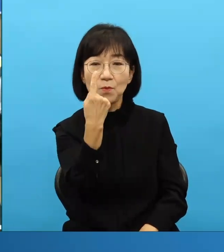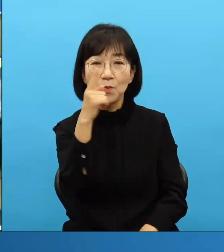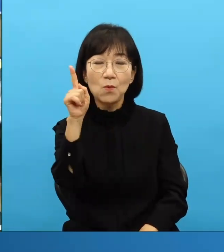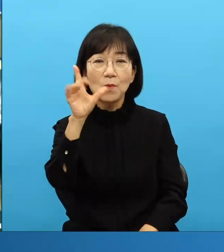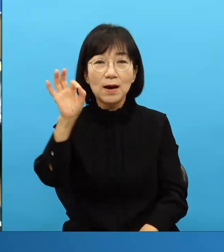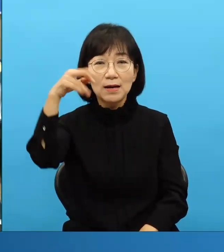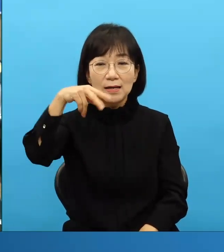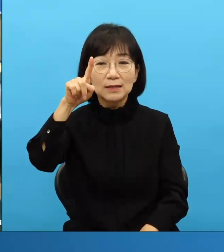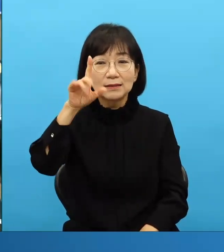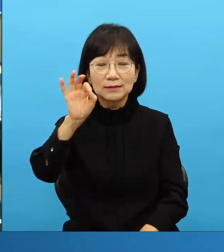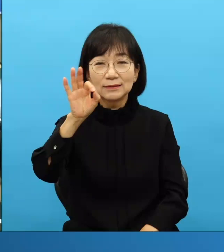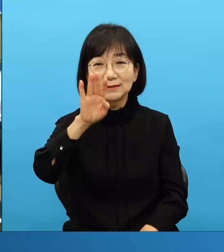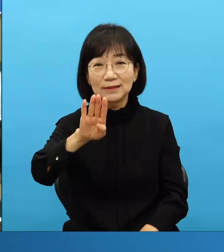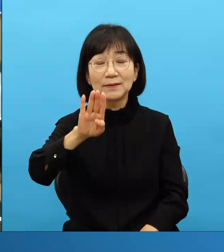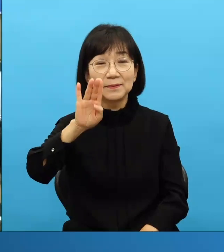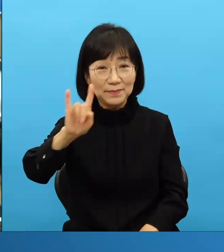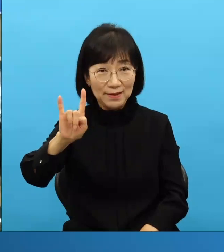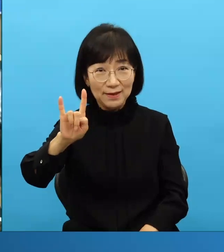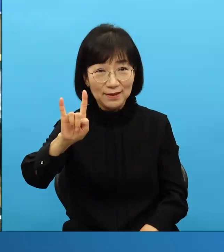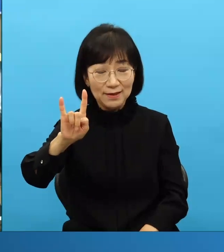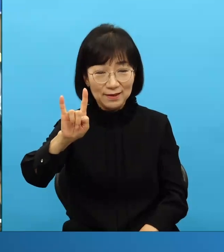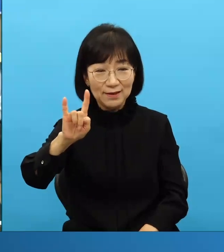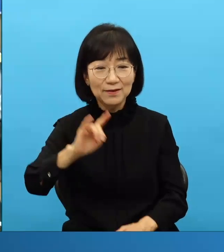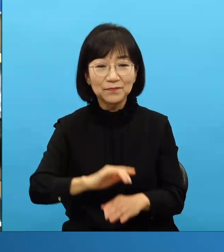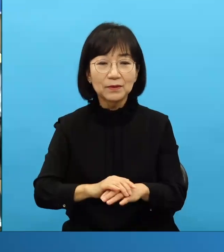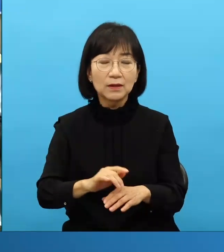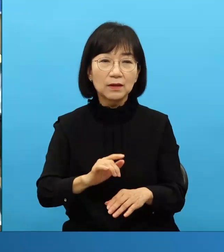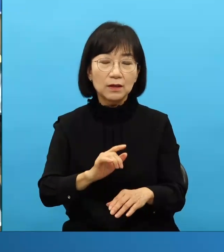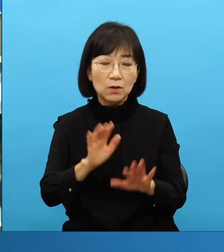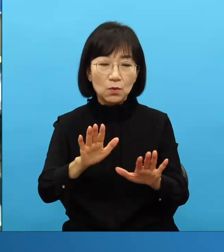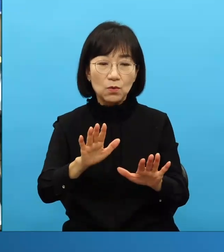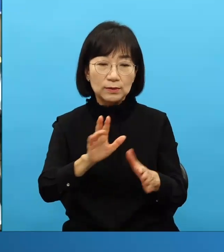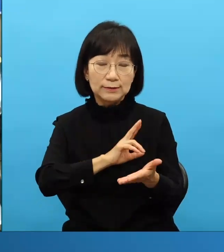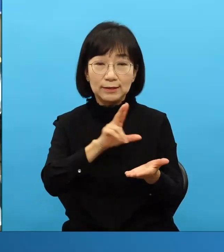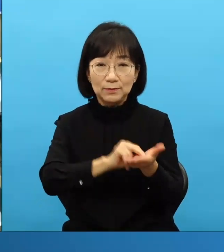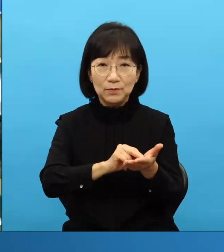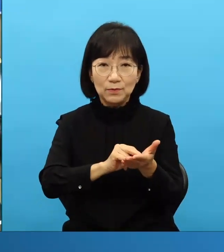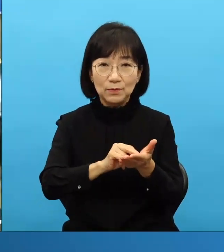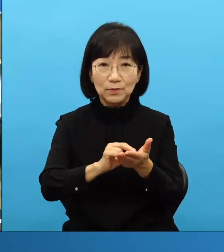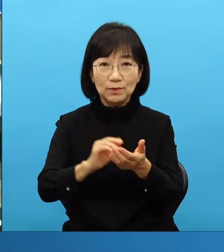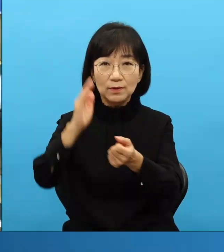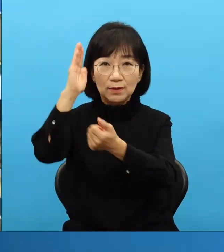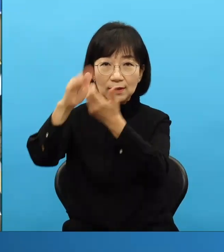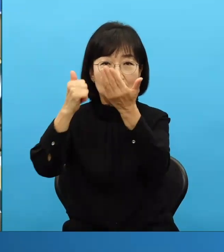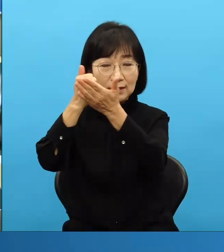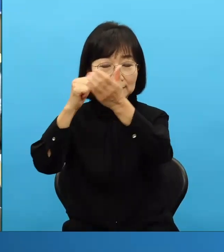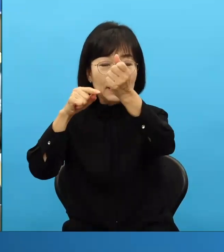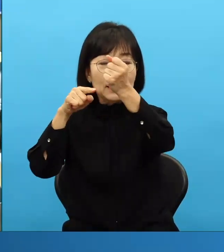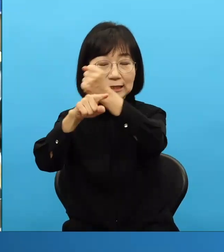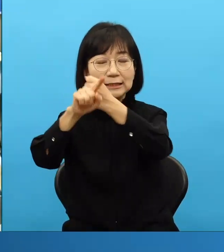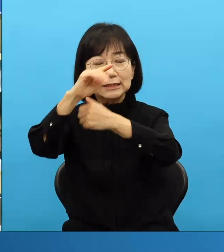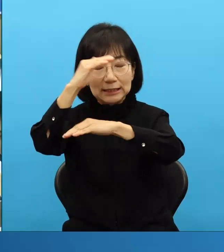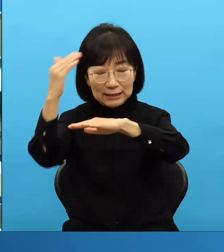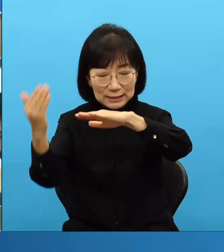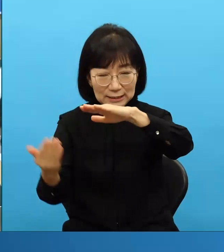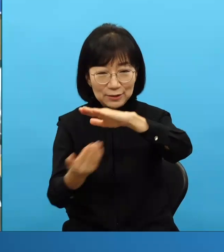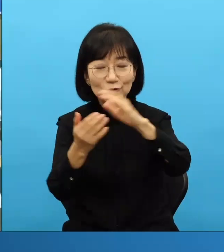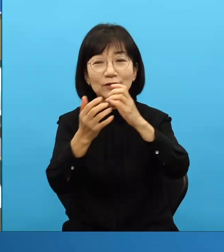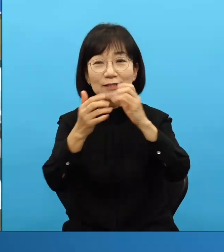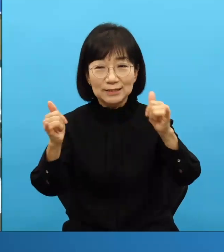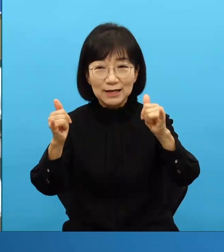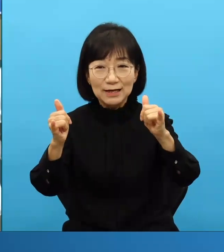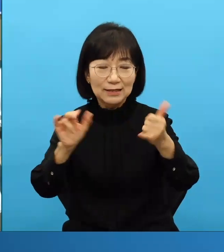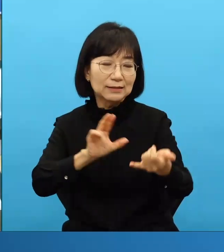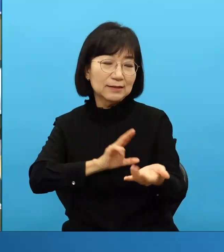목사님께서 하나님의 뜻 이루는 자라는 제목으로 말씀 선포해 주시겠습니다. After the praise by the